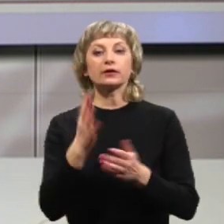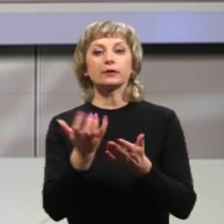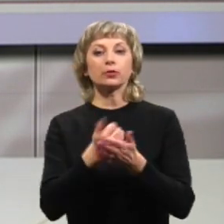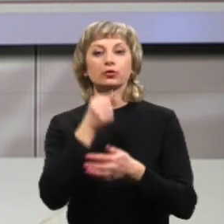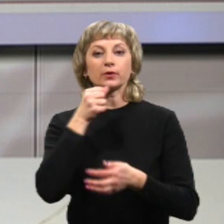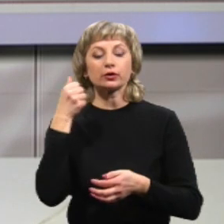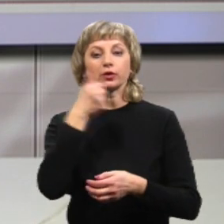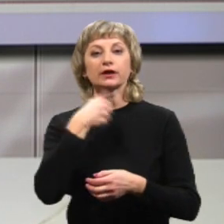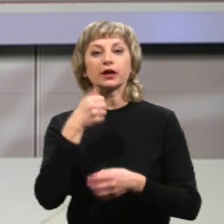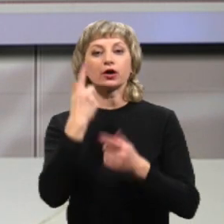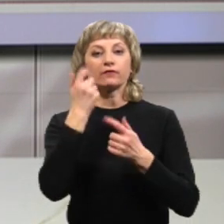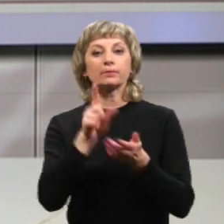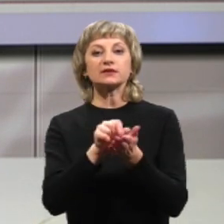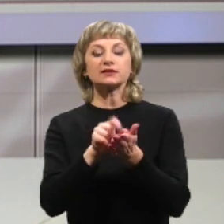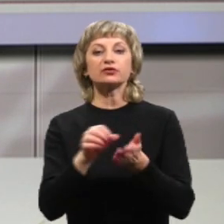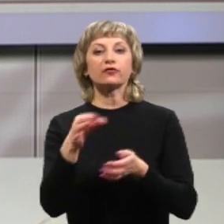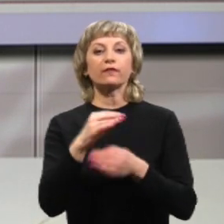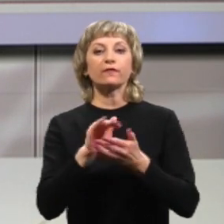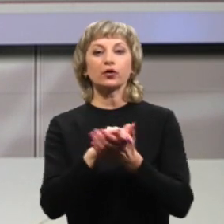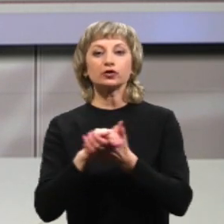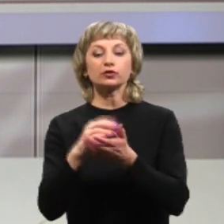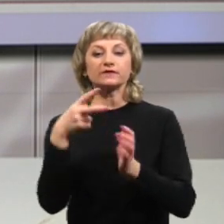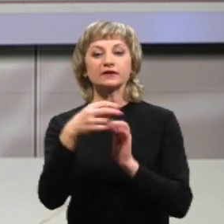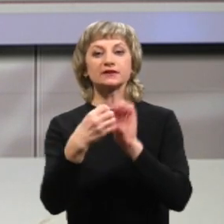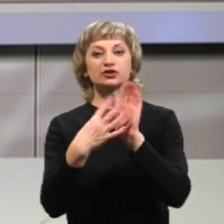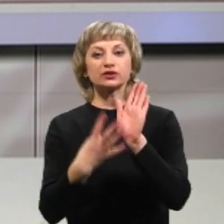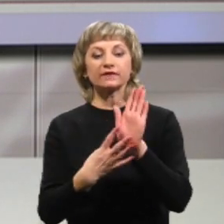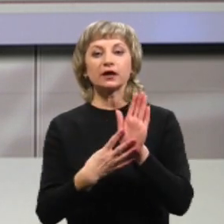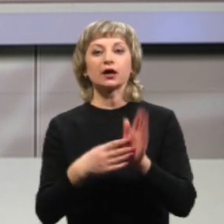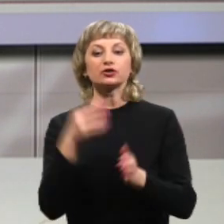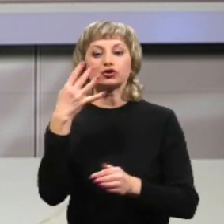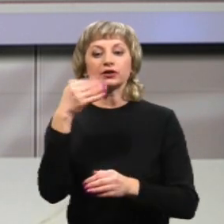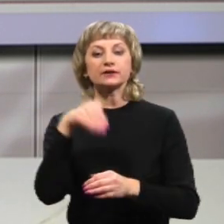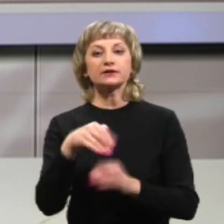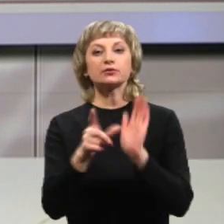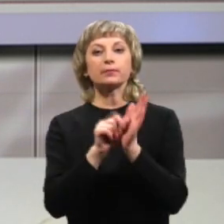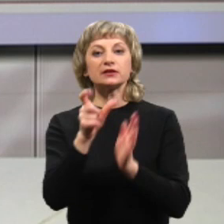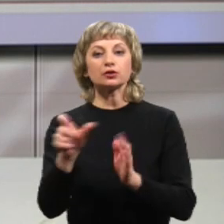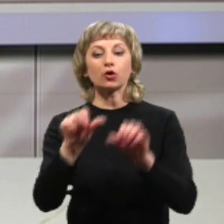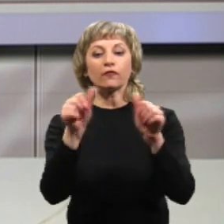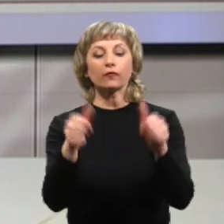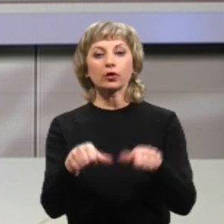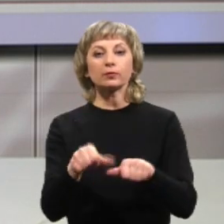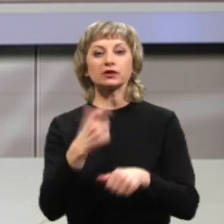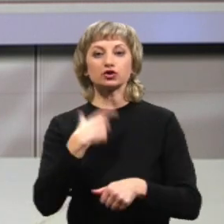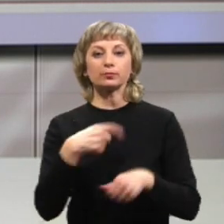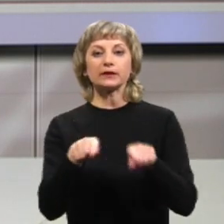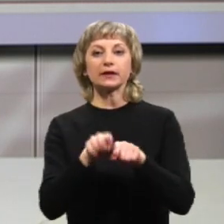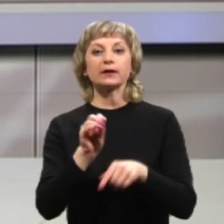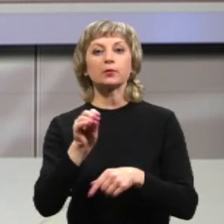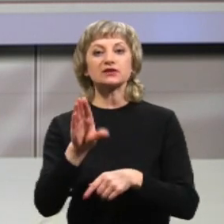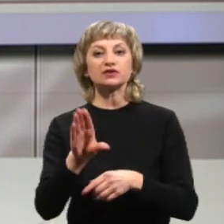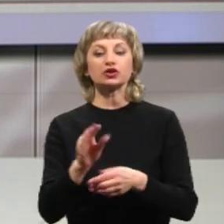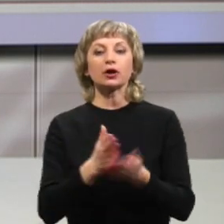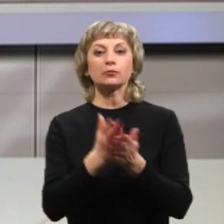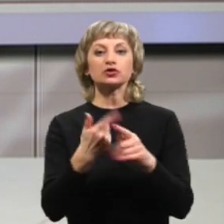За інформацією обласного пенсійного фонду, у 2019-му 4 тисячі пенсіонерів оформили собі таке посвідчення.